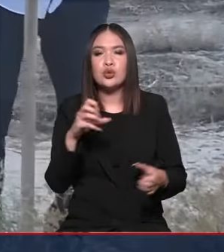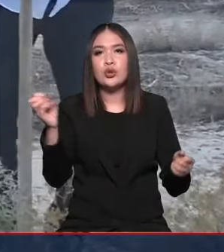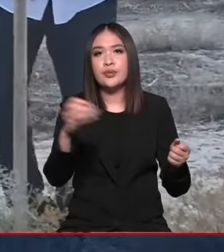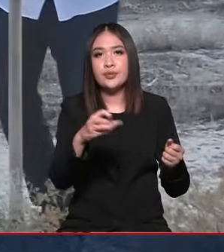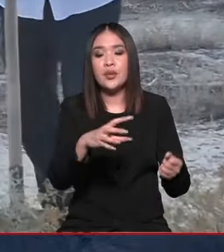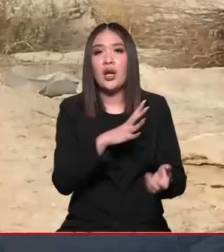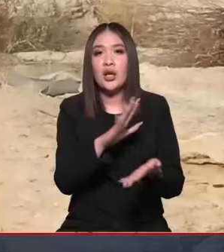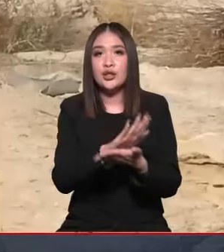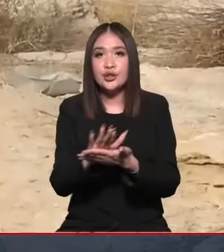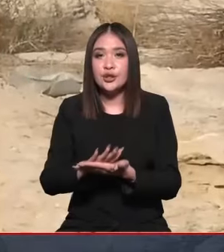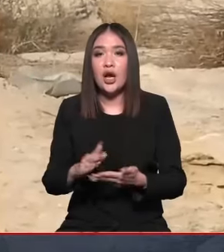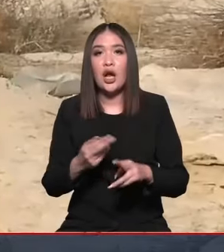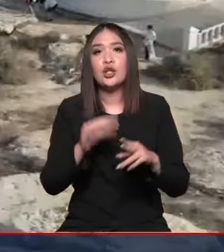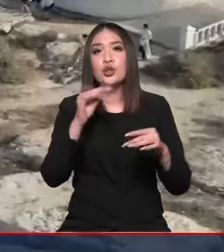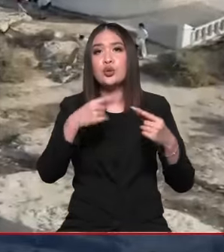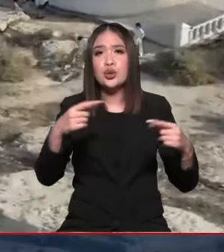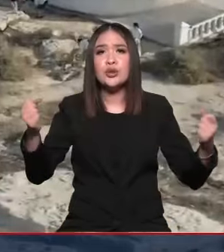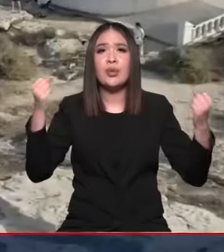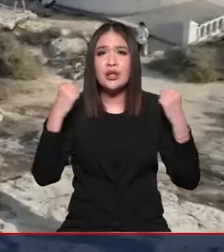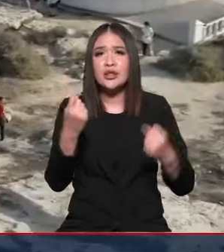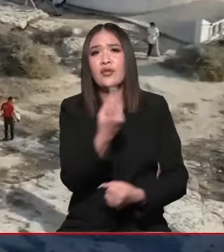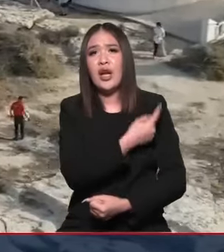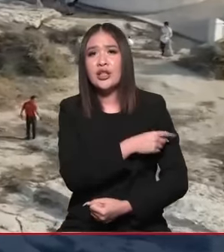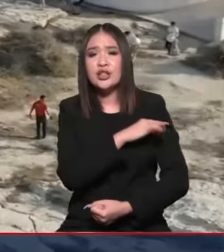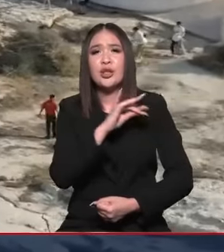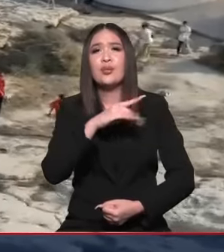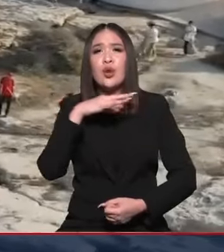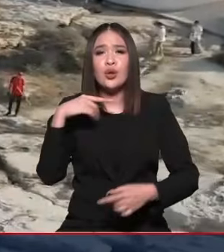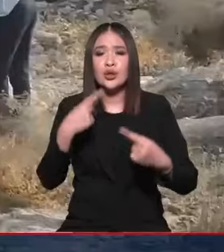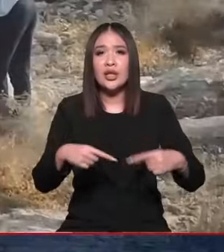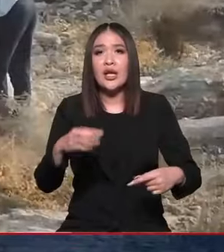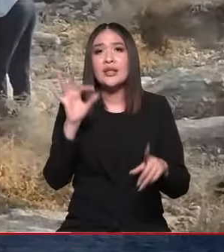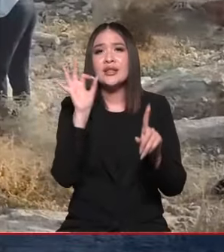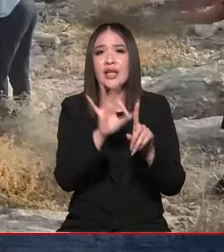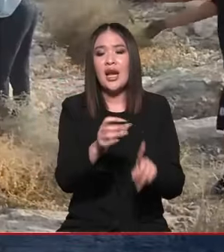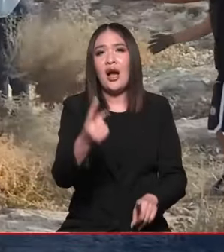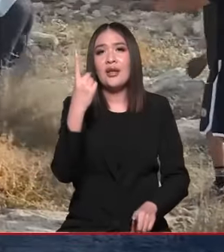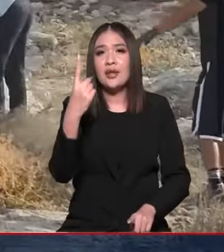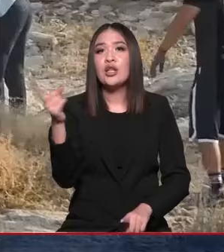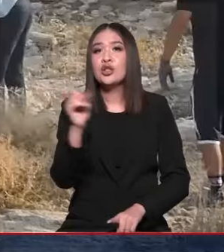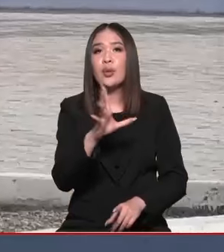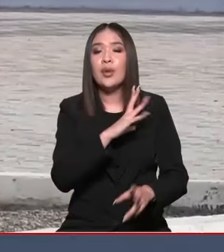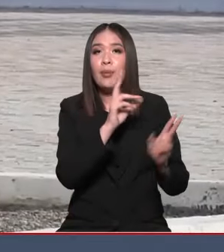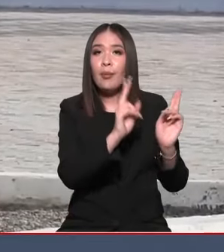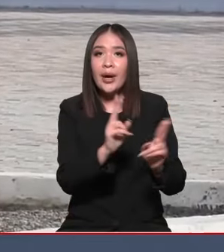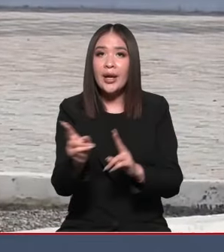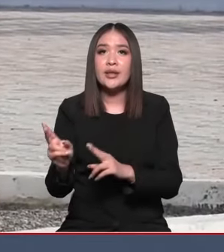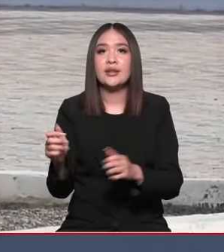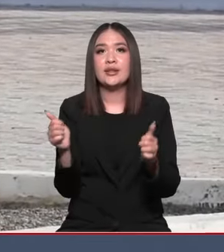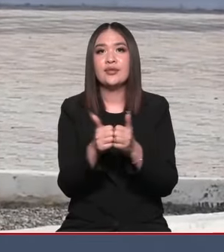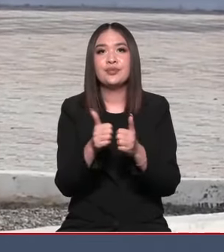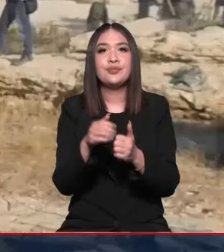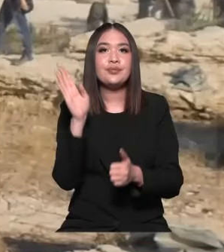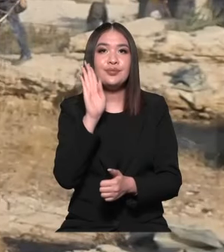А в другой части предприниматели, спортсмены, врачи и многие другие. Цель у всех одна – сообща навести порядок на берегу